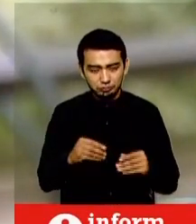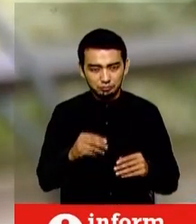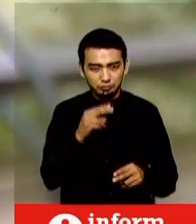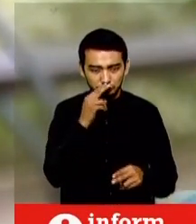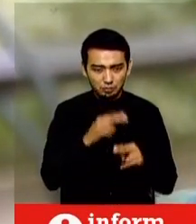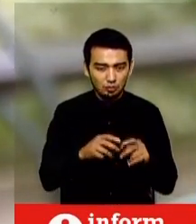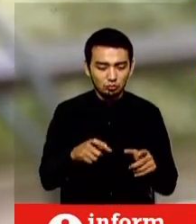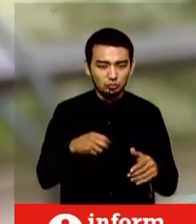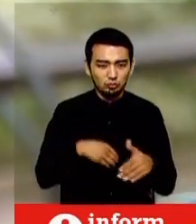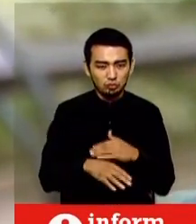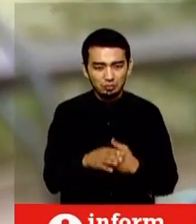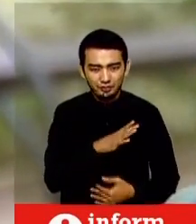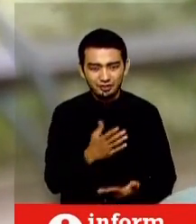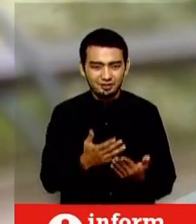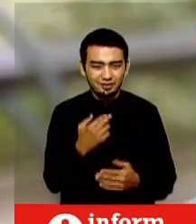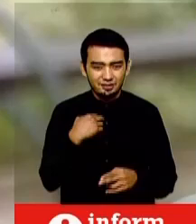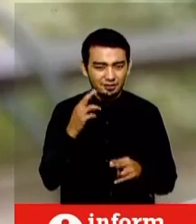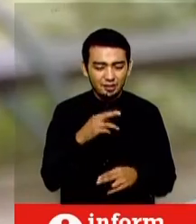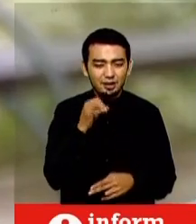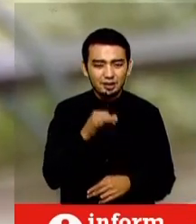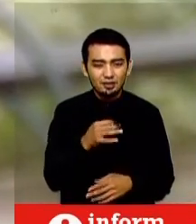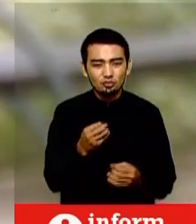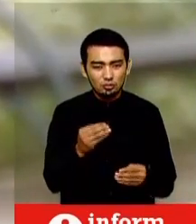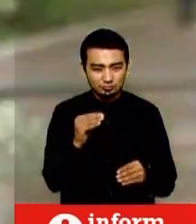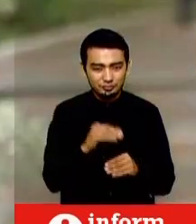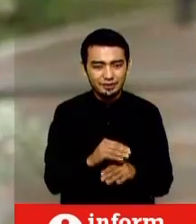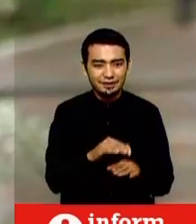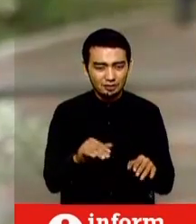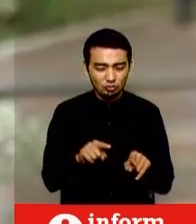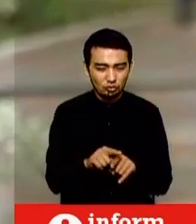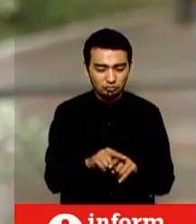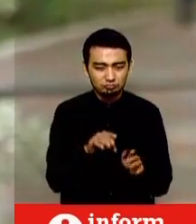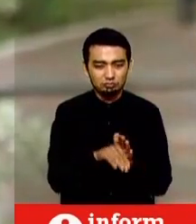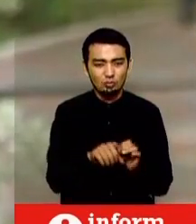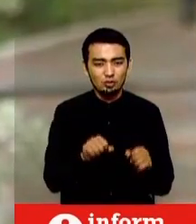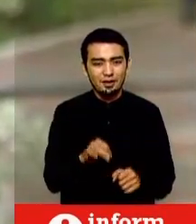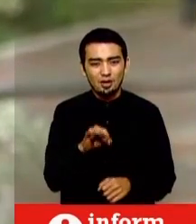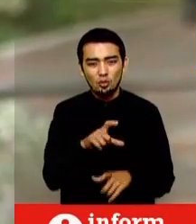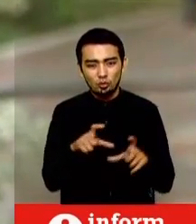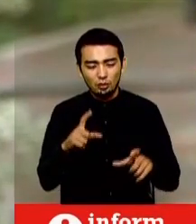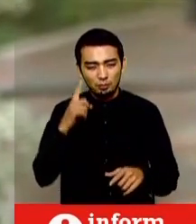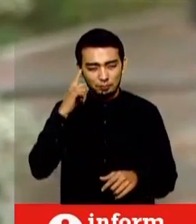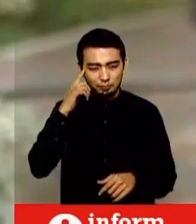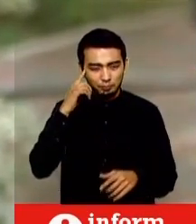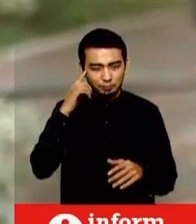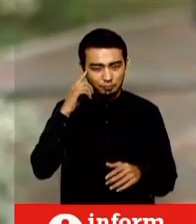дезориентированности людей. Сюда бы, наверное, я бы еще и детей отнесла. И, конечно же, люди с потерей памяти,